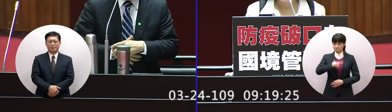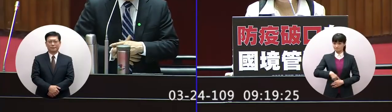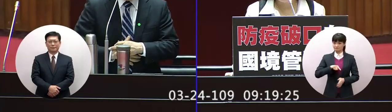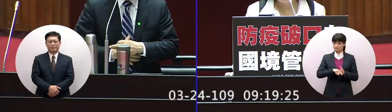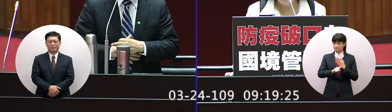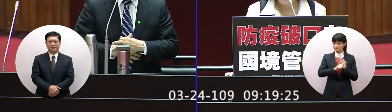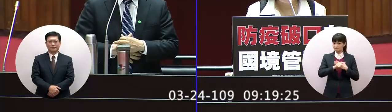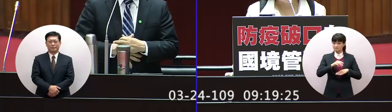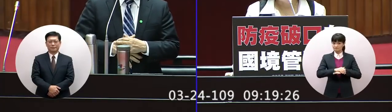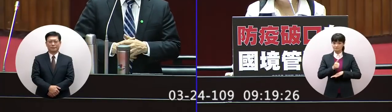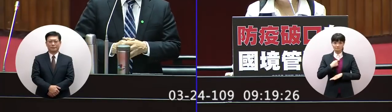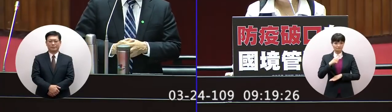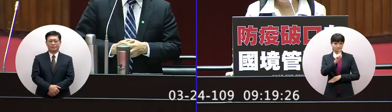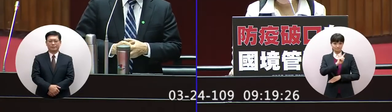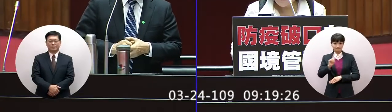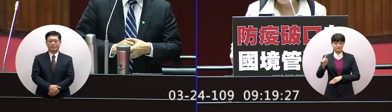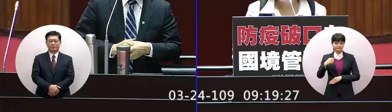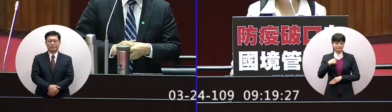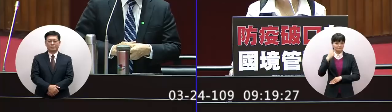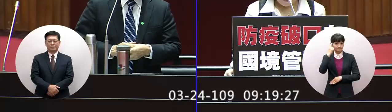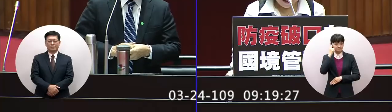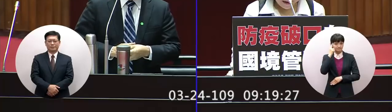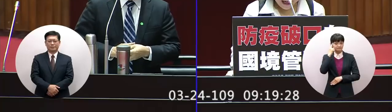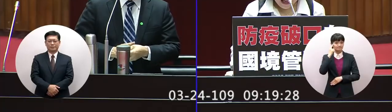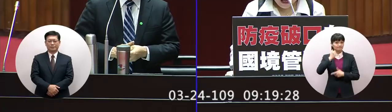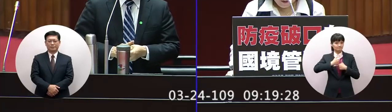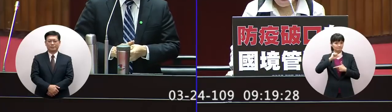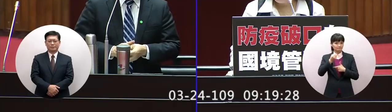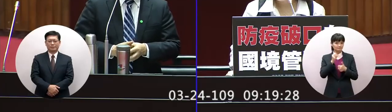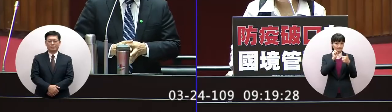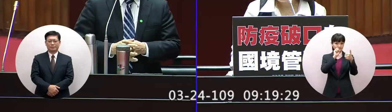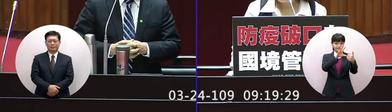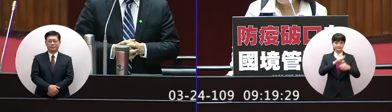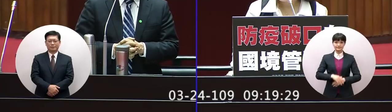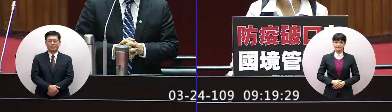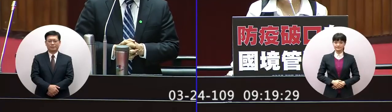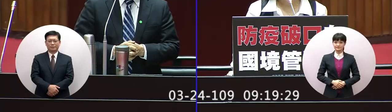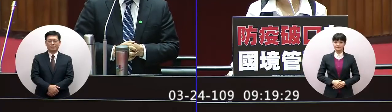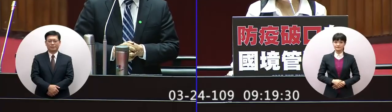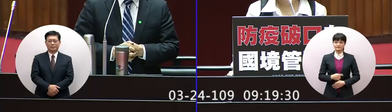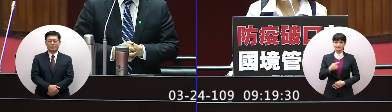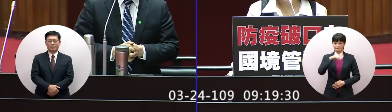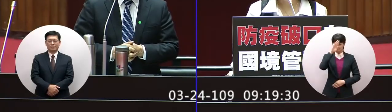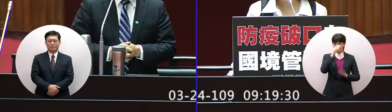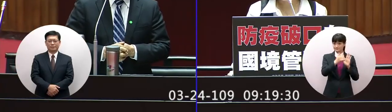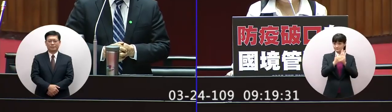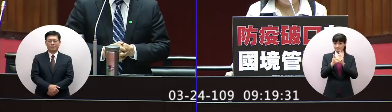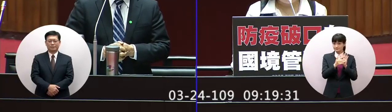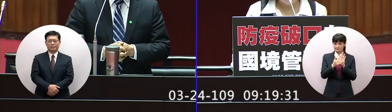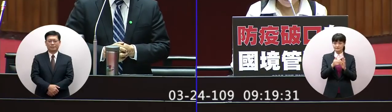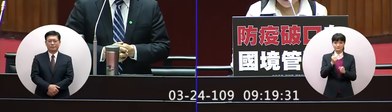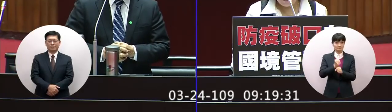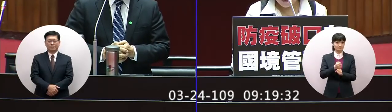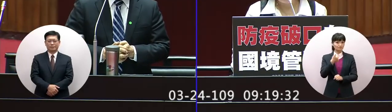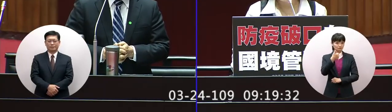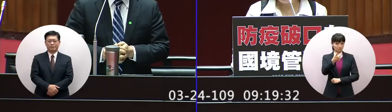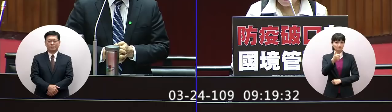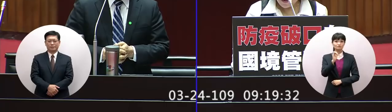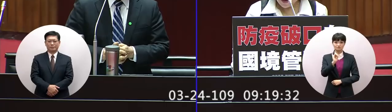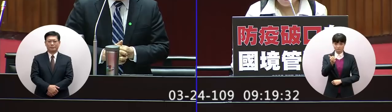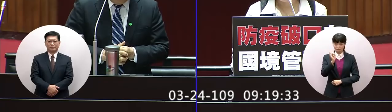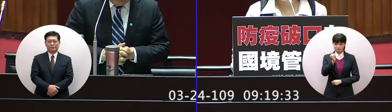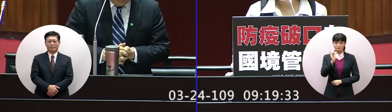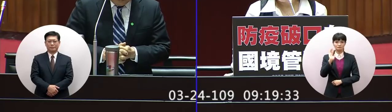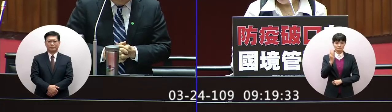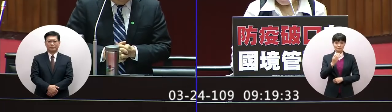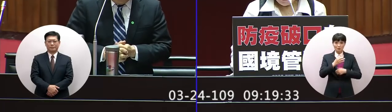角度上来跟院长献策啊，因为我们的防疫做得非常好，但是我们还是会有一些